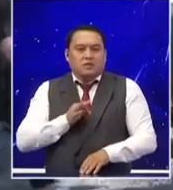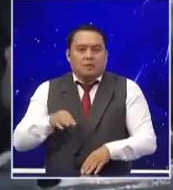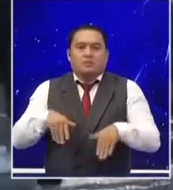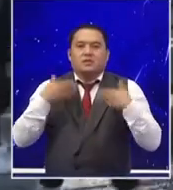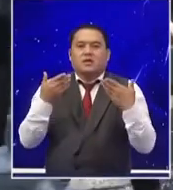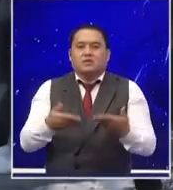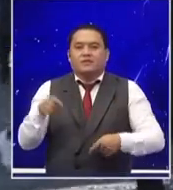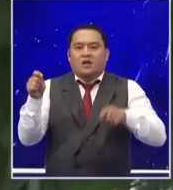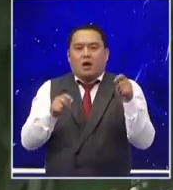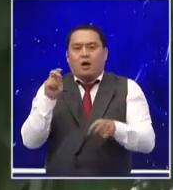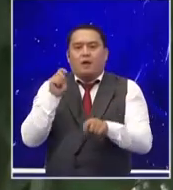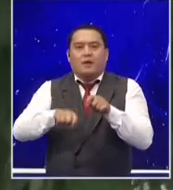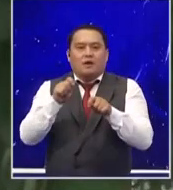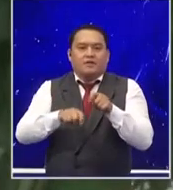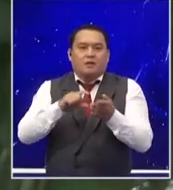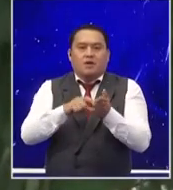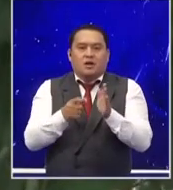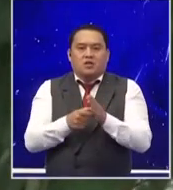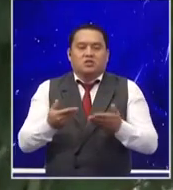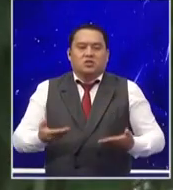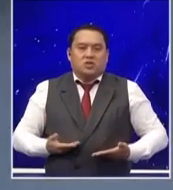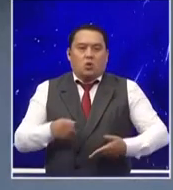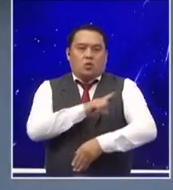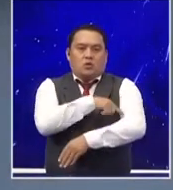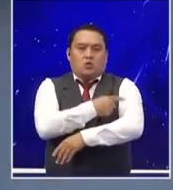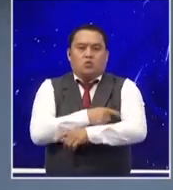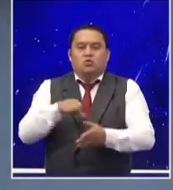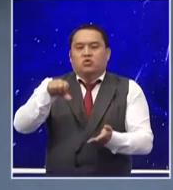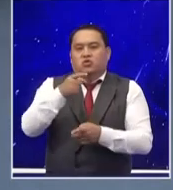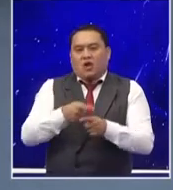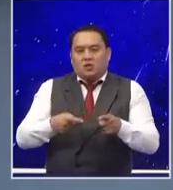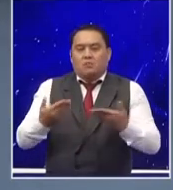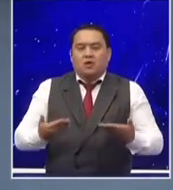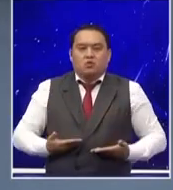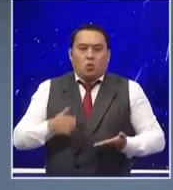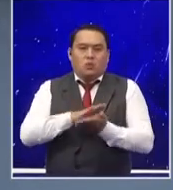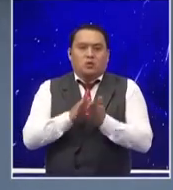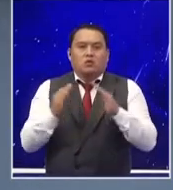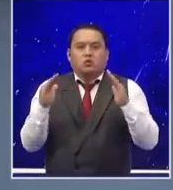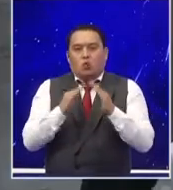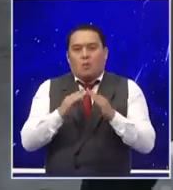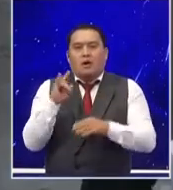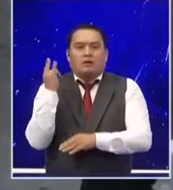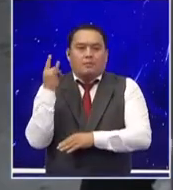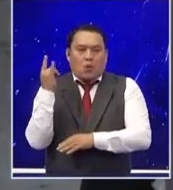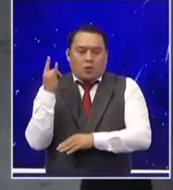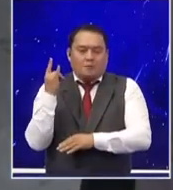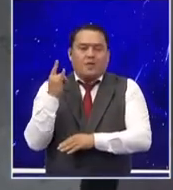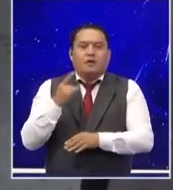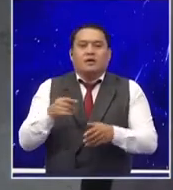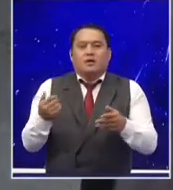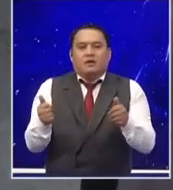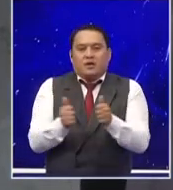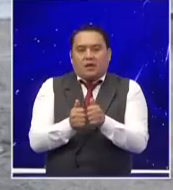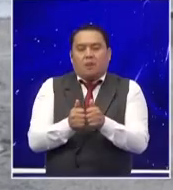представители делегации осмотрели жилые помещения и медико-санитарную часть и условия проживающих дома ребенка что находится на территории колонии